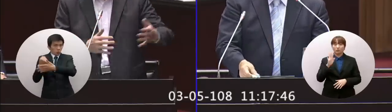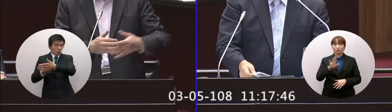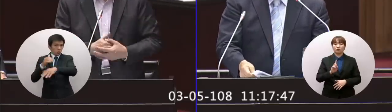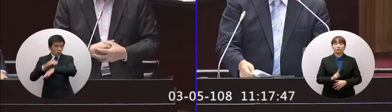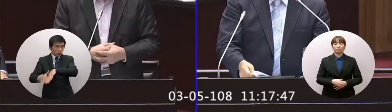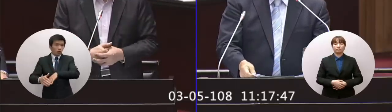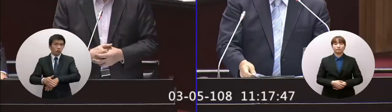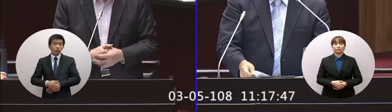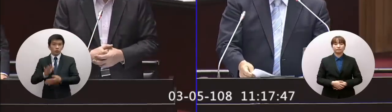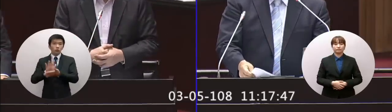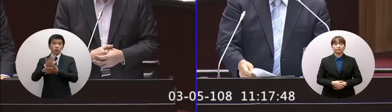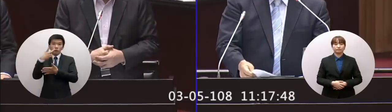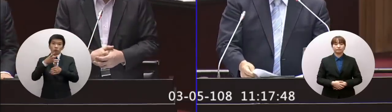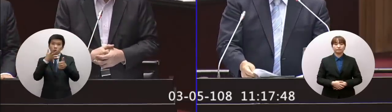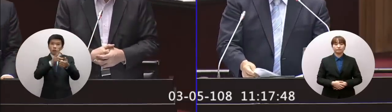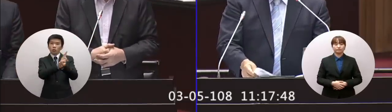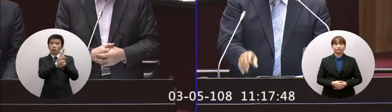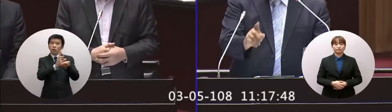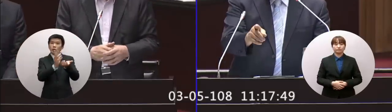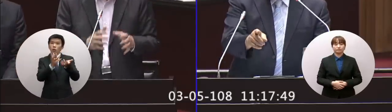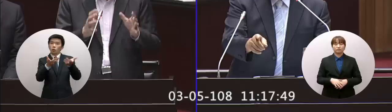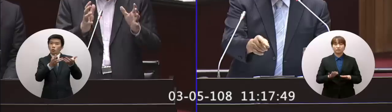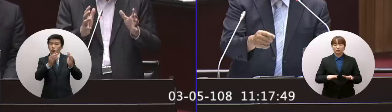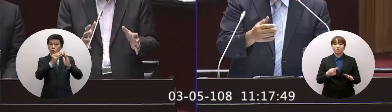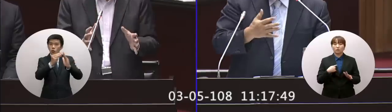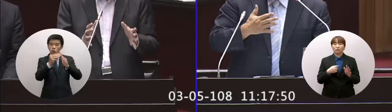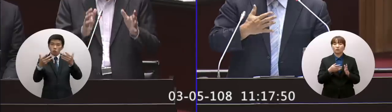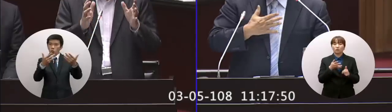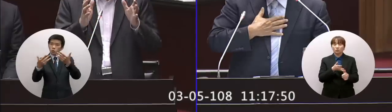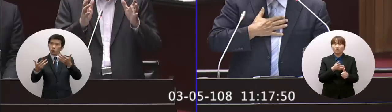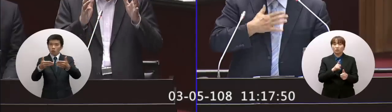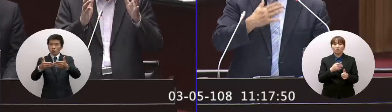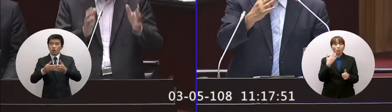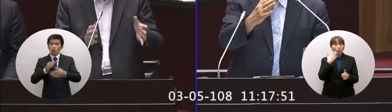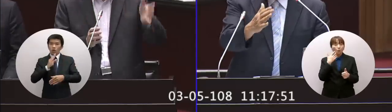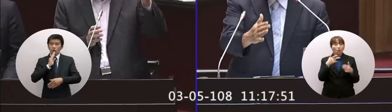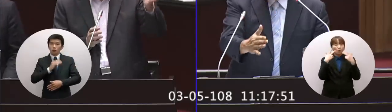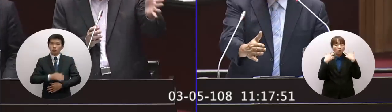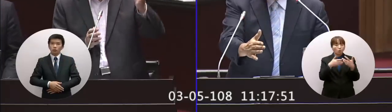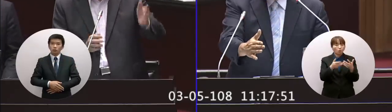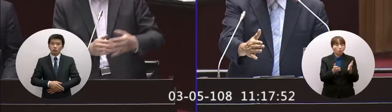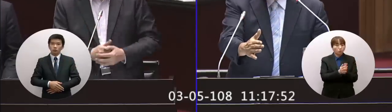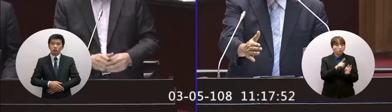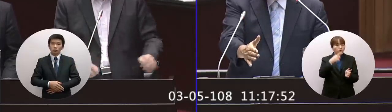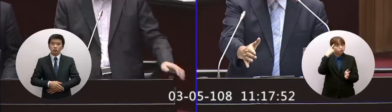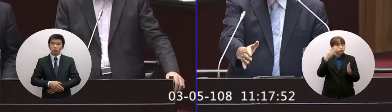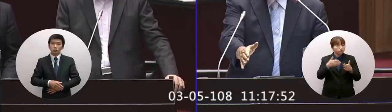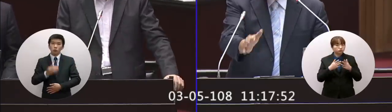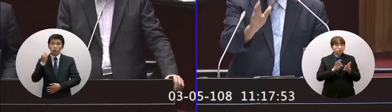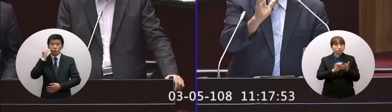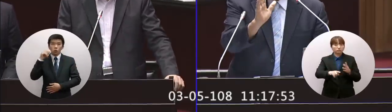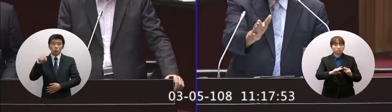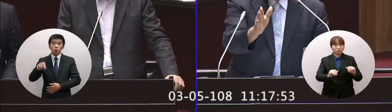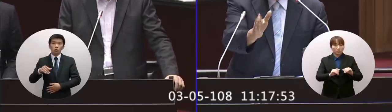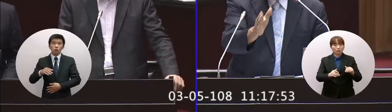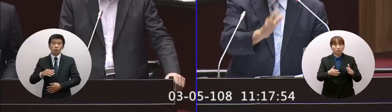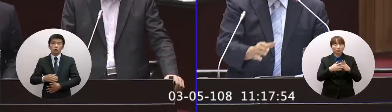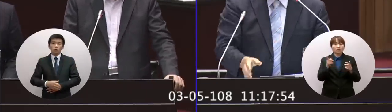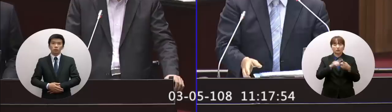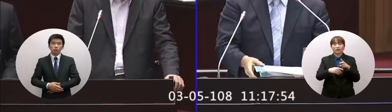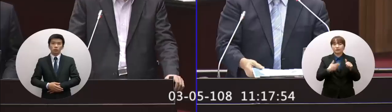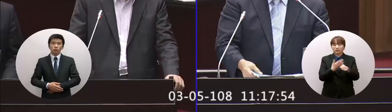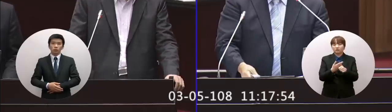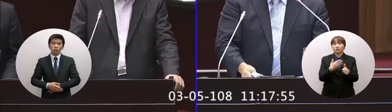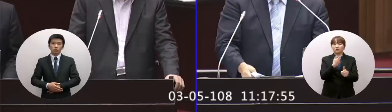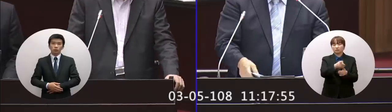再跟原住民做一个对谈。 我现在讲的是 承诺， 当原住民想要使用那个土地的时候，要有优先